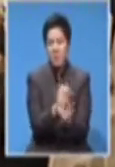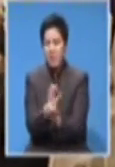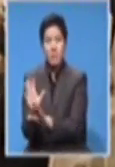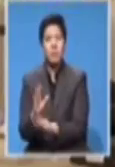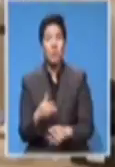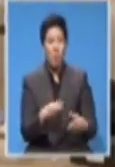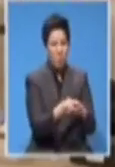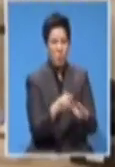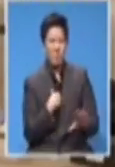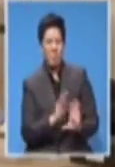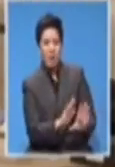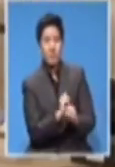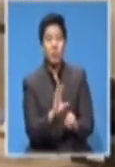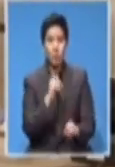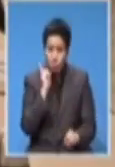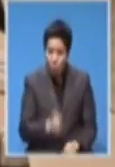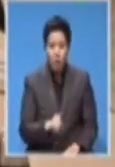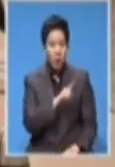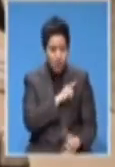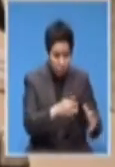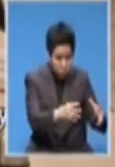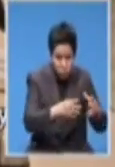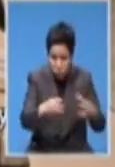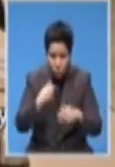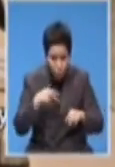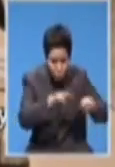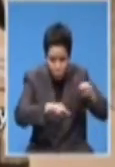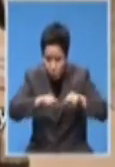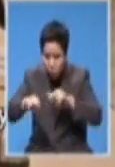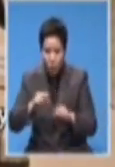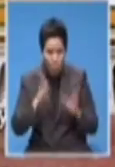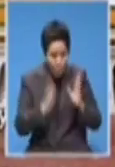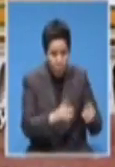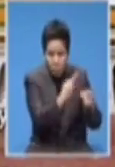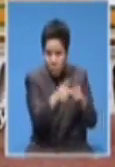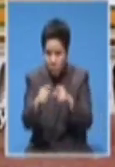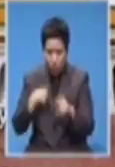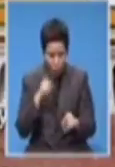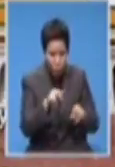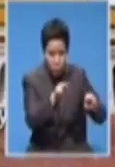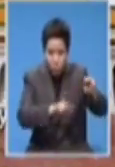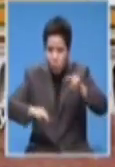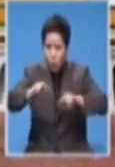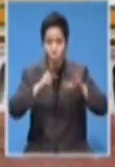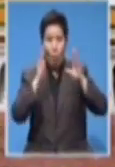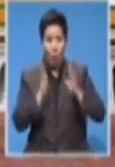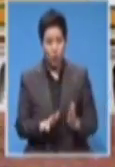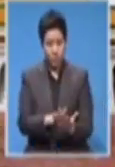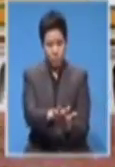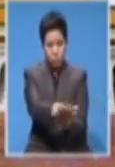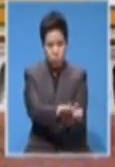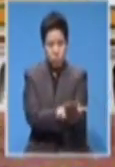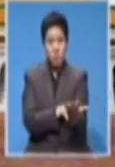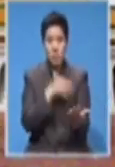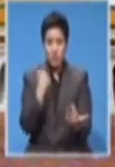นกลุ่มใดกลุ่มหนึ่งไม่ได้เป็นความชอบของรัฐบาลทุกรัฐบาลนะครับผมอยากจะใช้คำว่าต้องดูแลคนวันนี้แล้ววัน